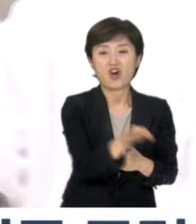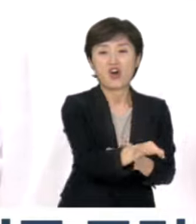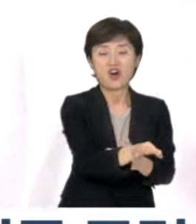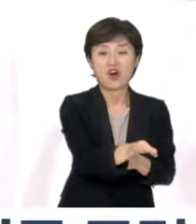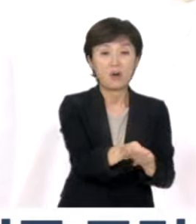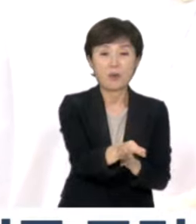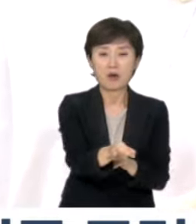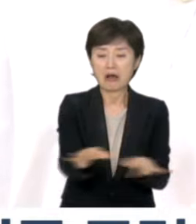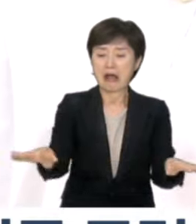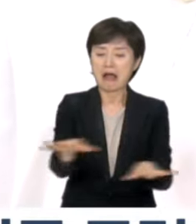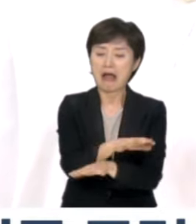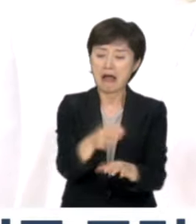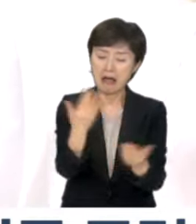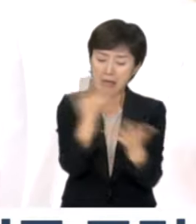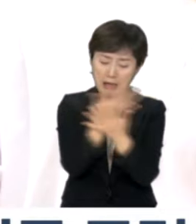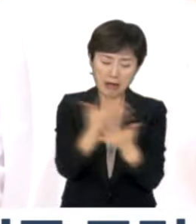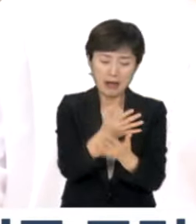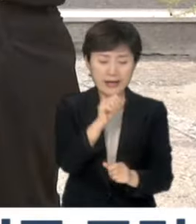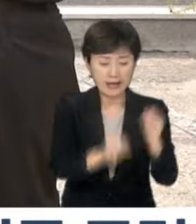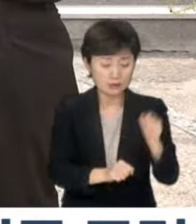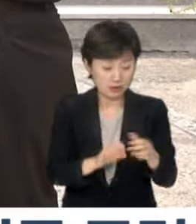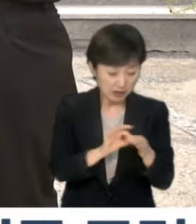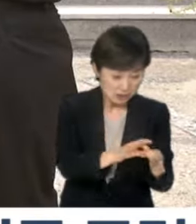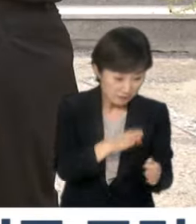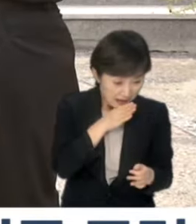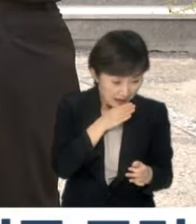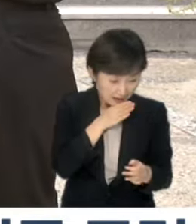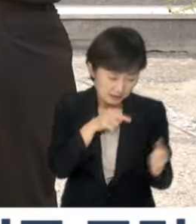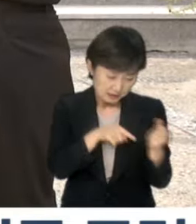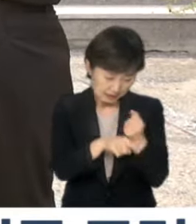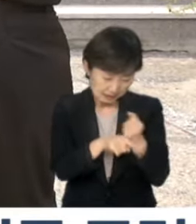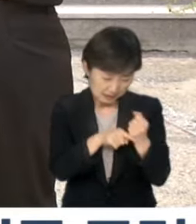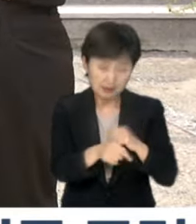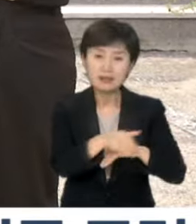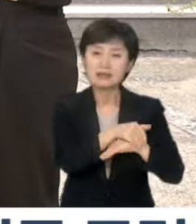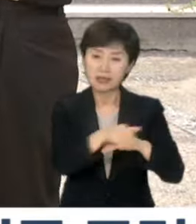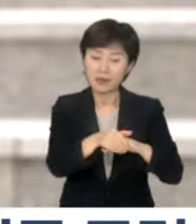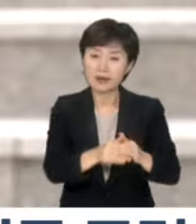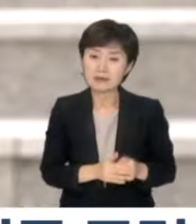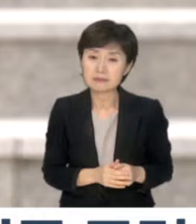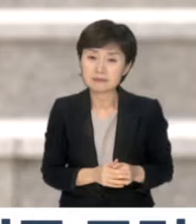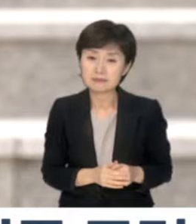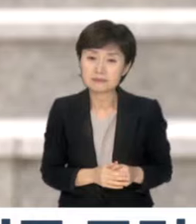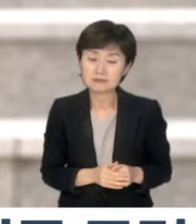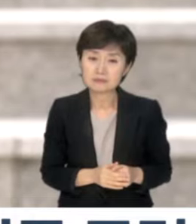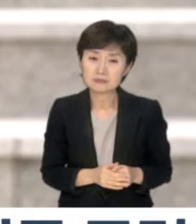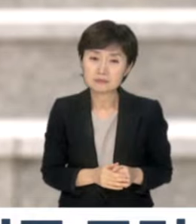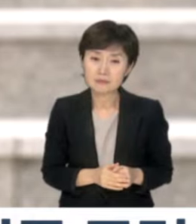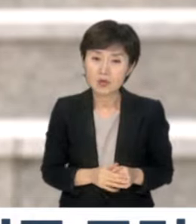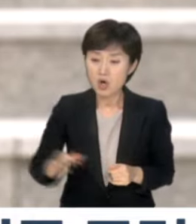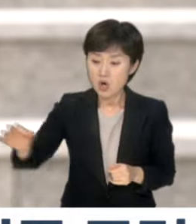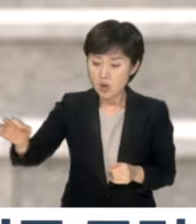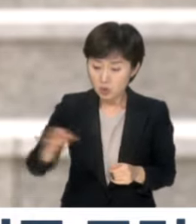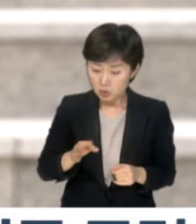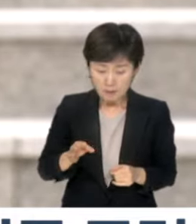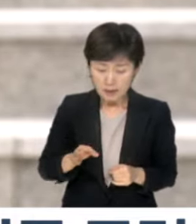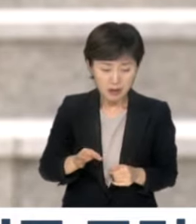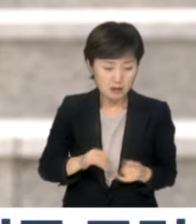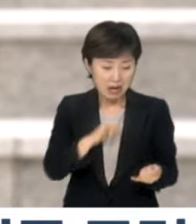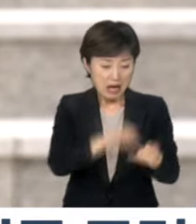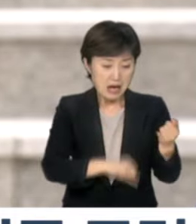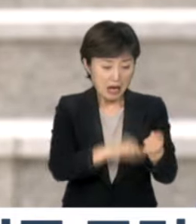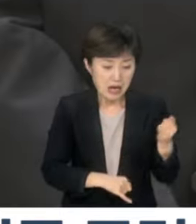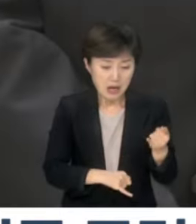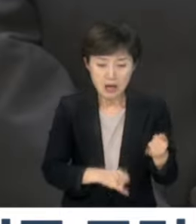정산하는 소위 돌려막기식 영업을 이어온 건 아닌지 집중 추궁할 것으로 보입니다. 정산금을 줄 수 없는 상태를